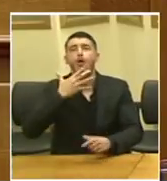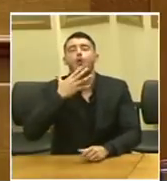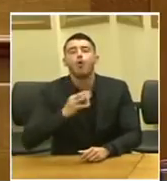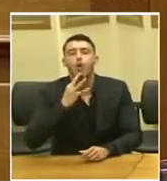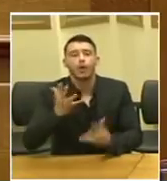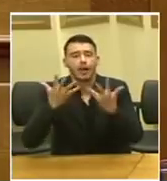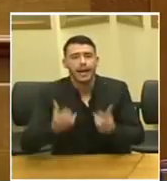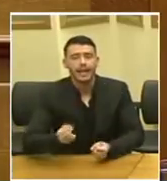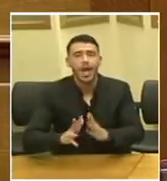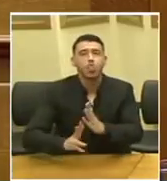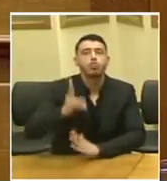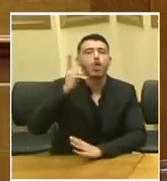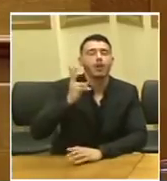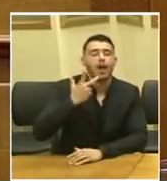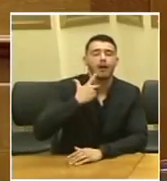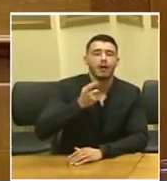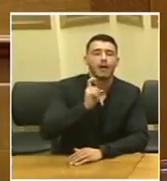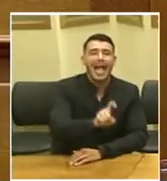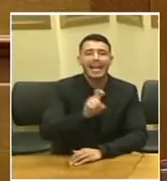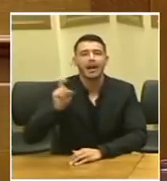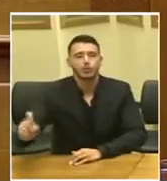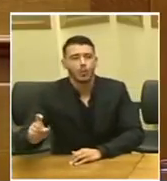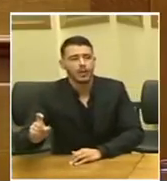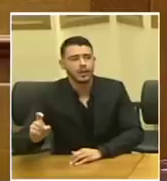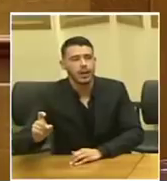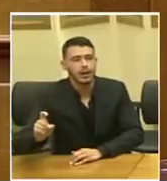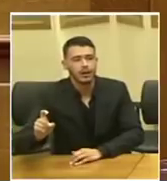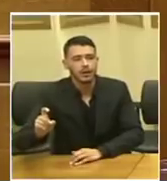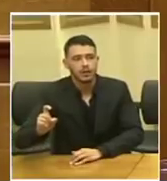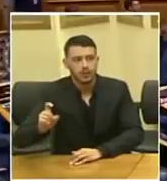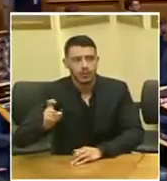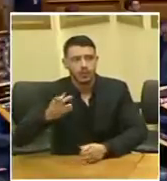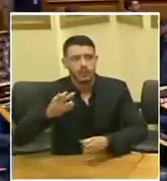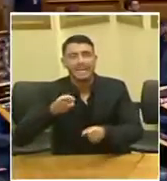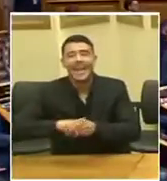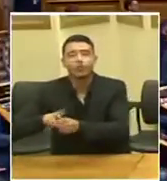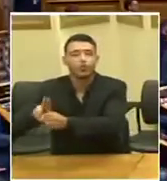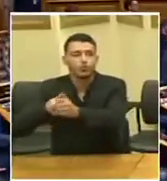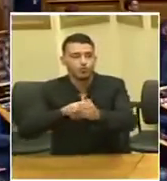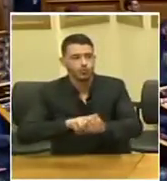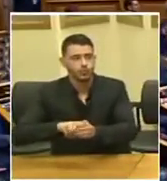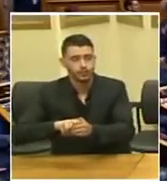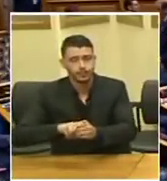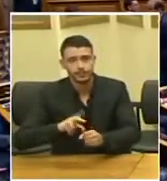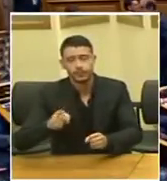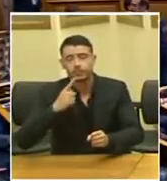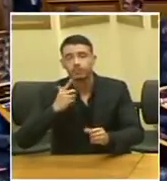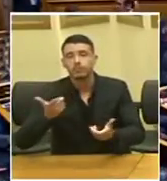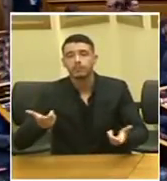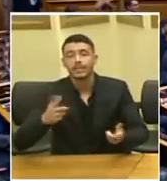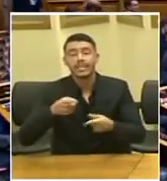νεκρούς από τους Γερμανούς. Και εσείς ούτε αυτό δεν θέλετε. Αυτή είναι η διεθνής πρακτική. Εγώ φταίω που δεν την ξέρετε.